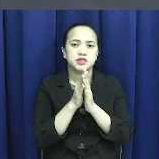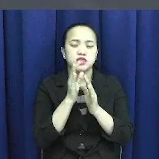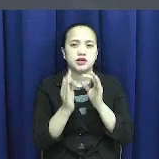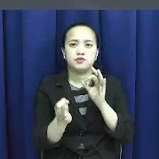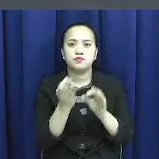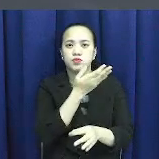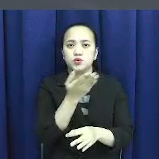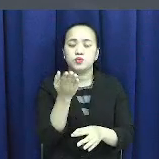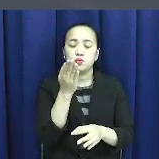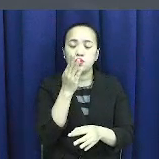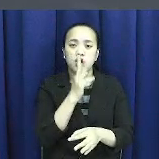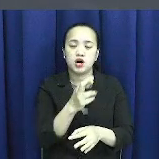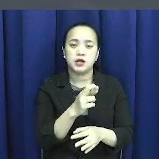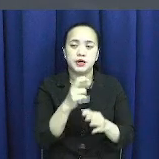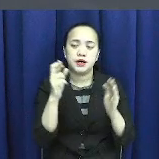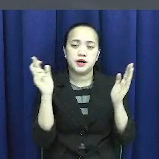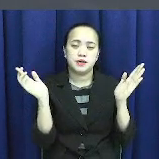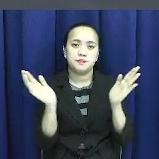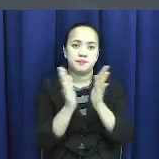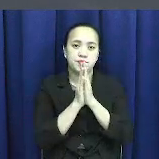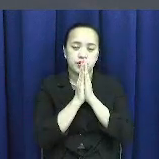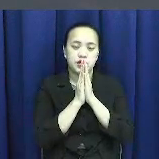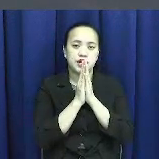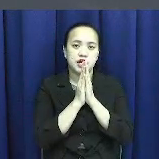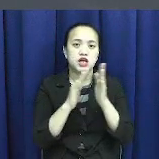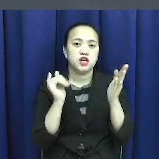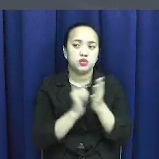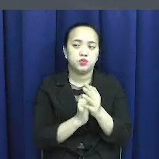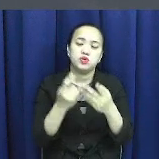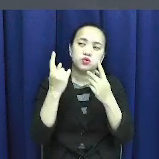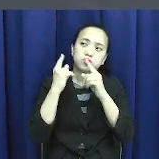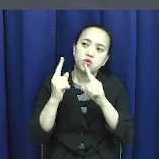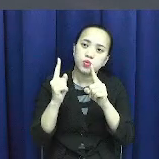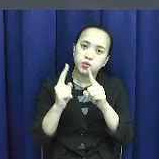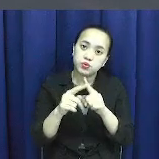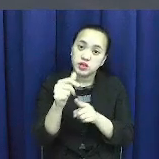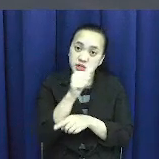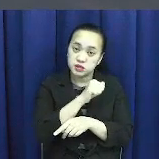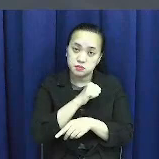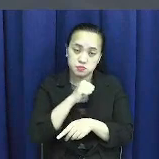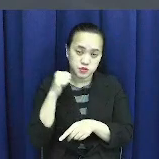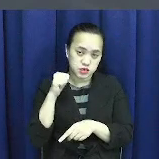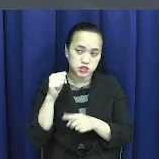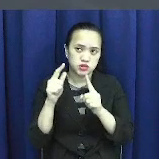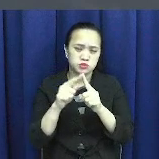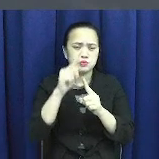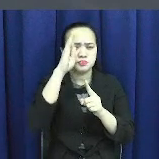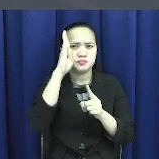priest. Lumalapit sila sa priest para ilapit sila ng priest sa Diyos.